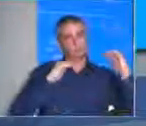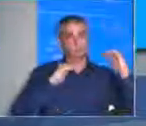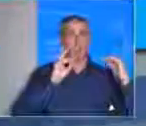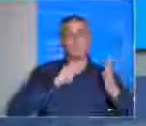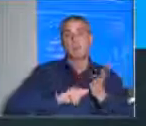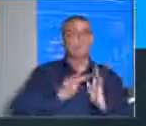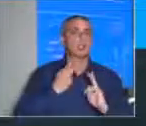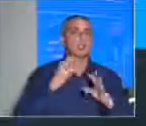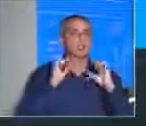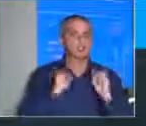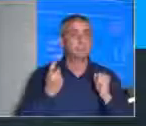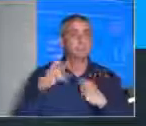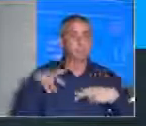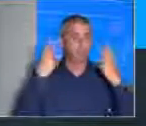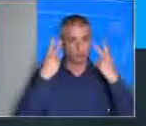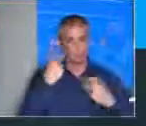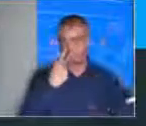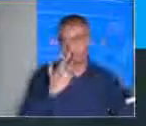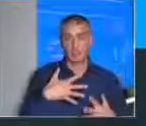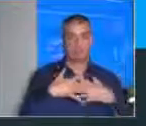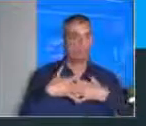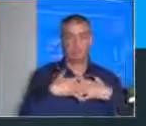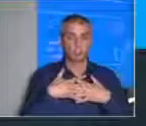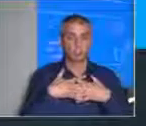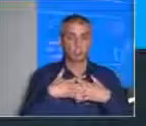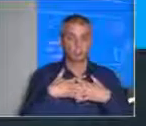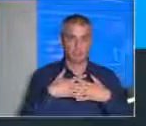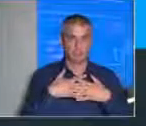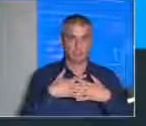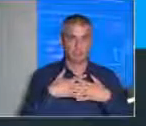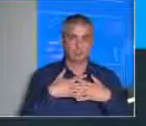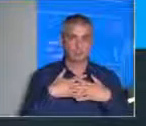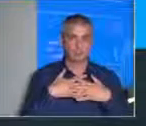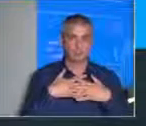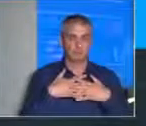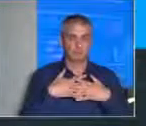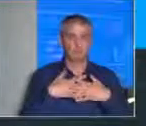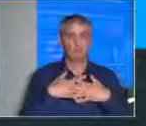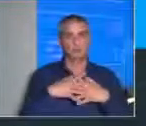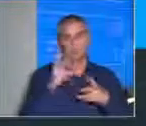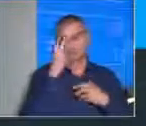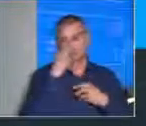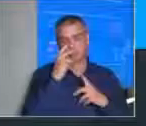היותר בסיסית והיותר חשובה מבחינת ארצות הברית, זה ה... או הניסיון לבלום את